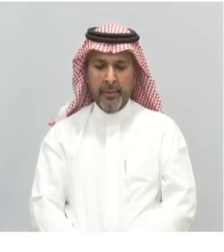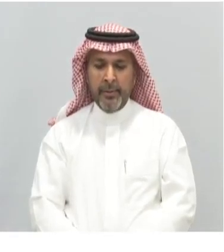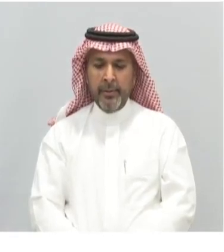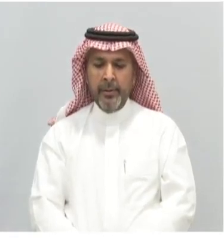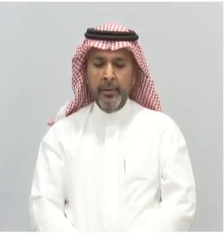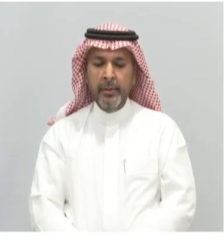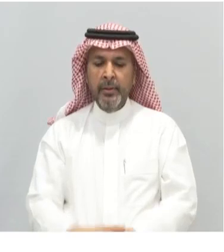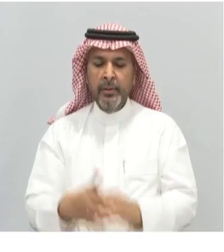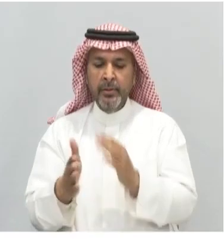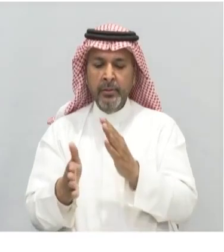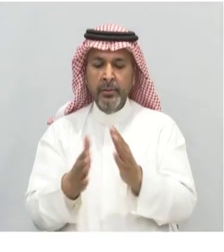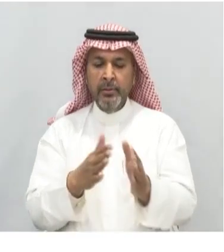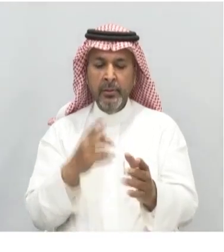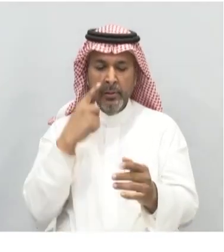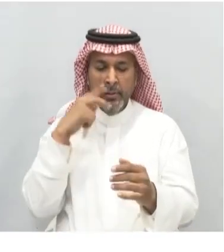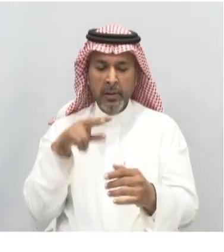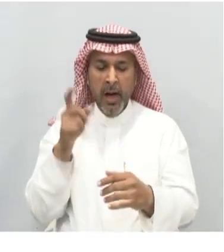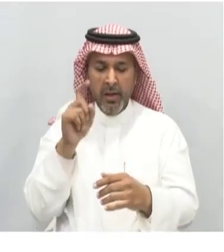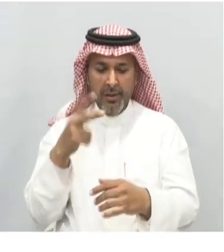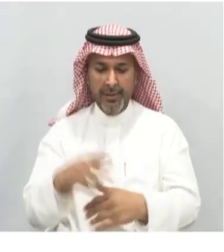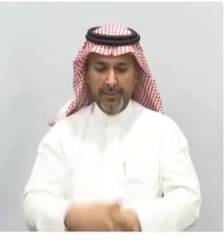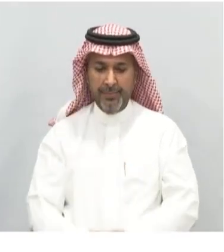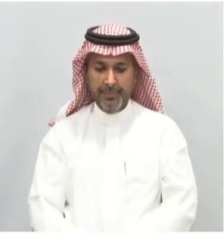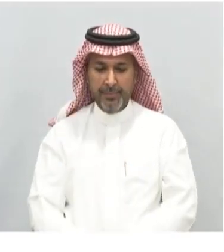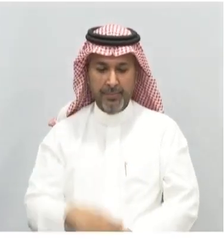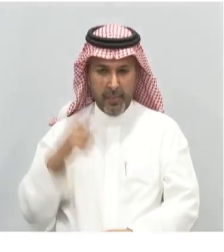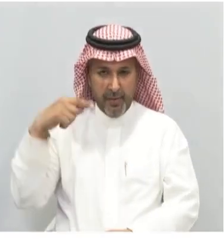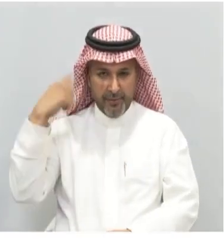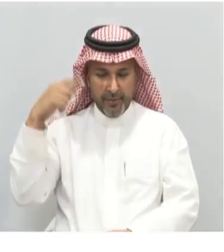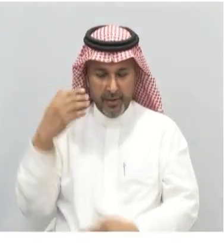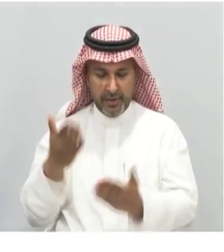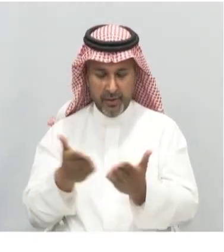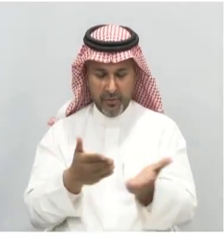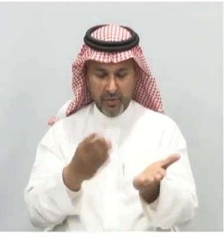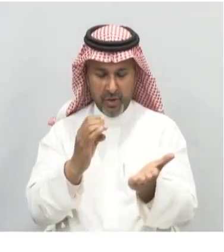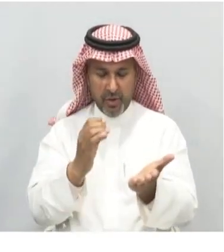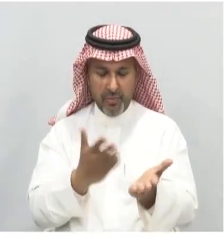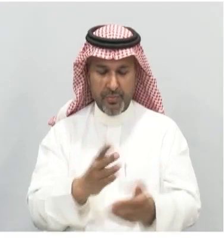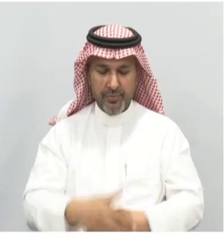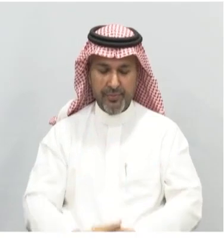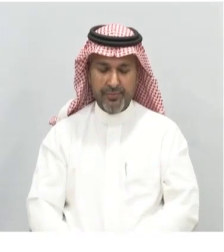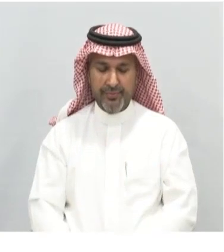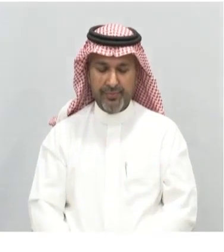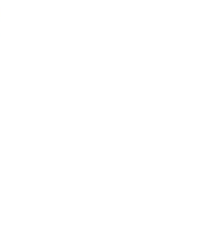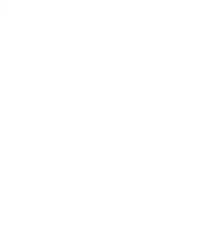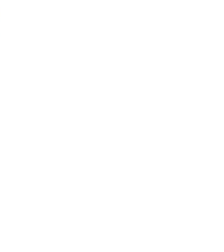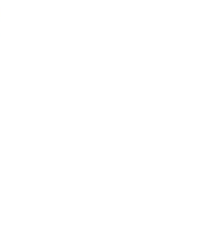الاول الان السؤال الثاني ابنائي وبناتي اترك الفرصه لكم حتى تجيب عليه تفضلوا يا